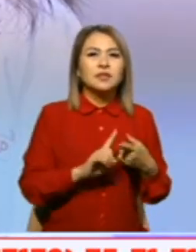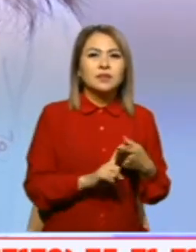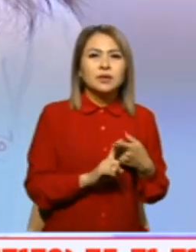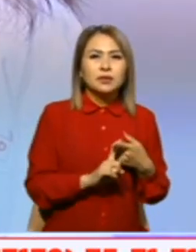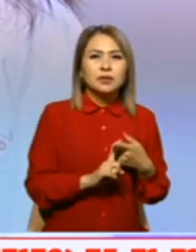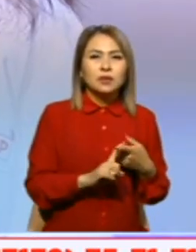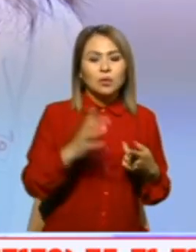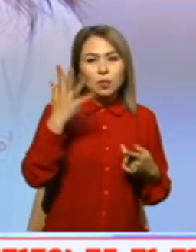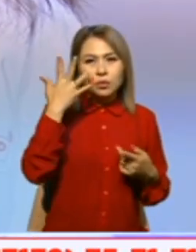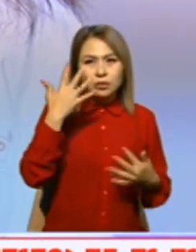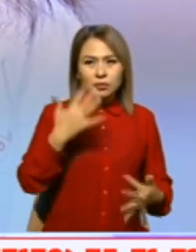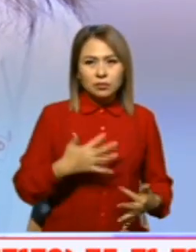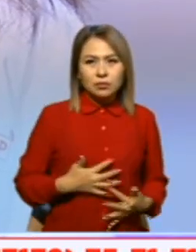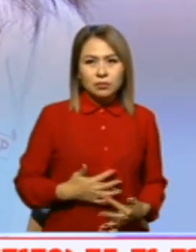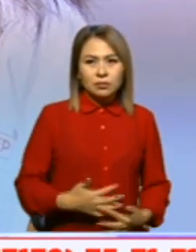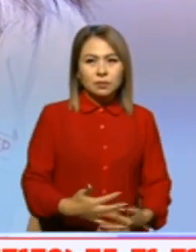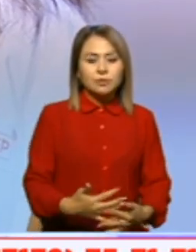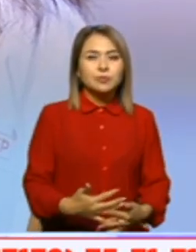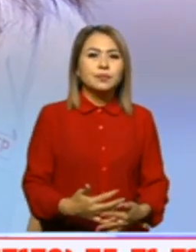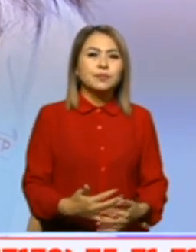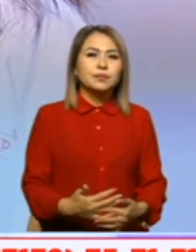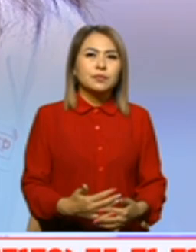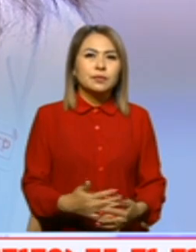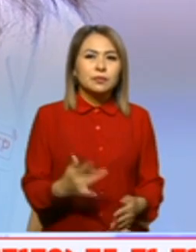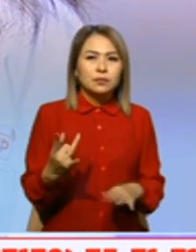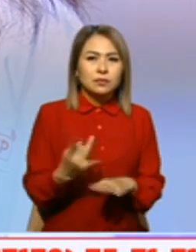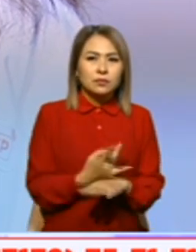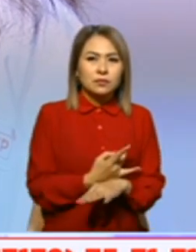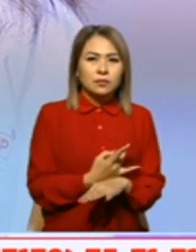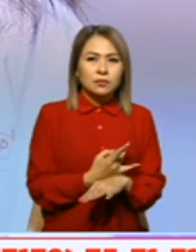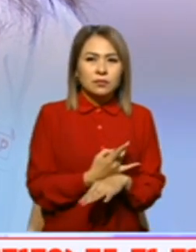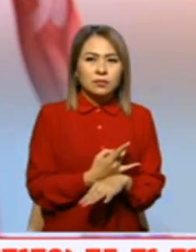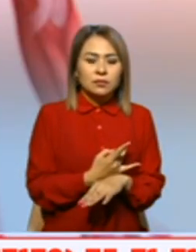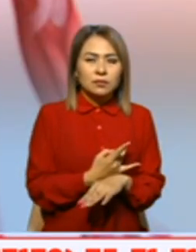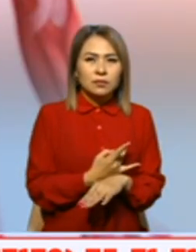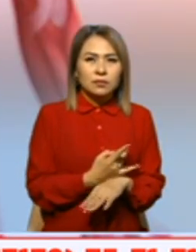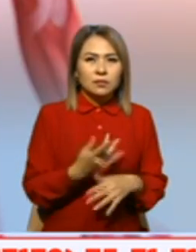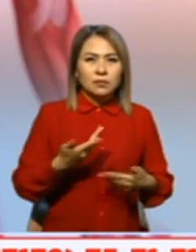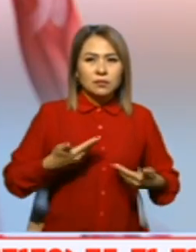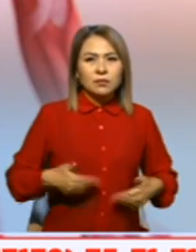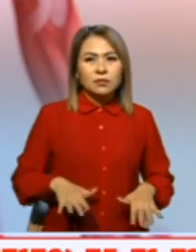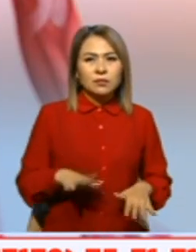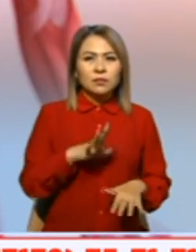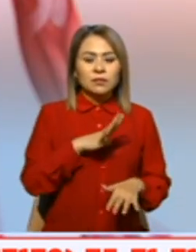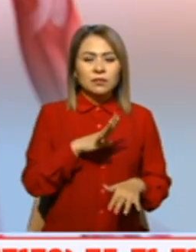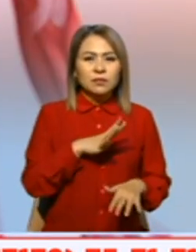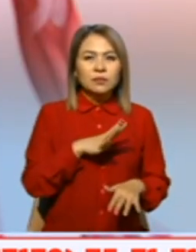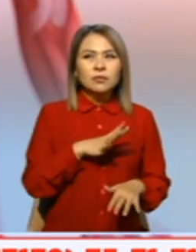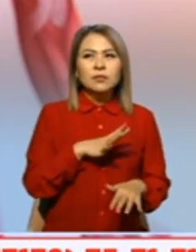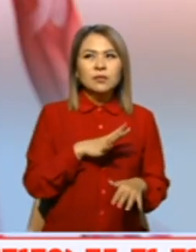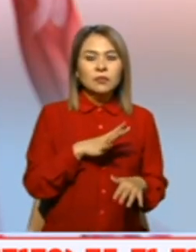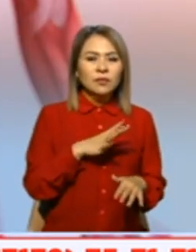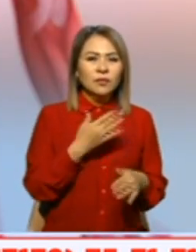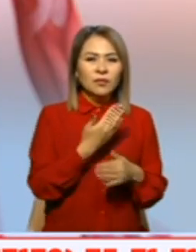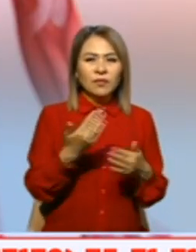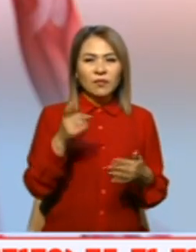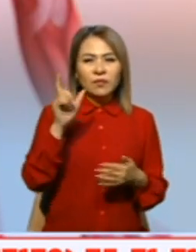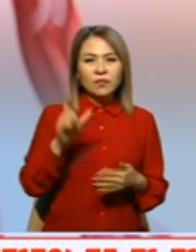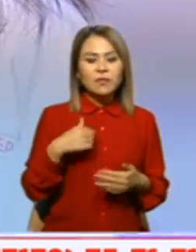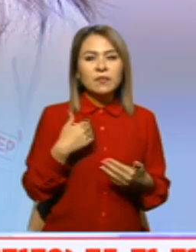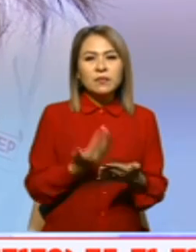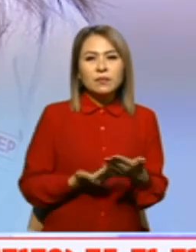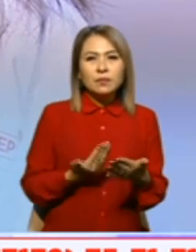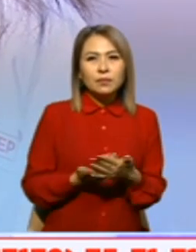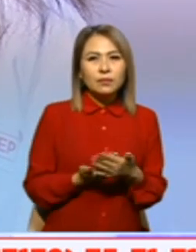осында беременность, жүктіліктің алғашқы кезінде түсіп қалатындай. Оның енді бұл кісіге мен